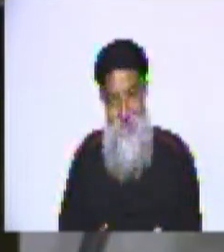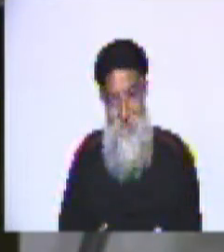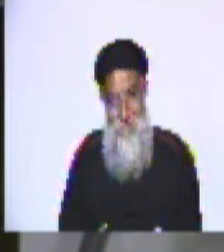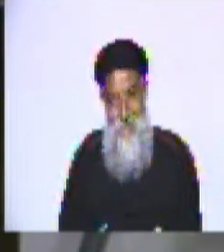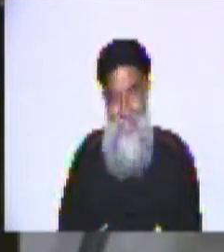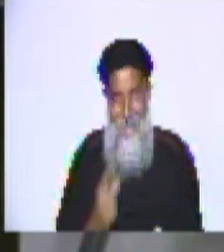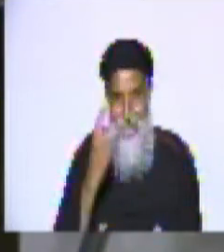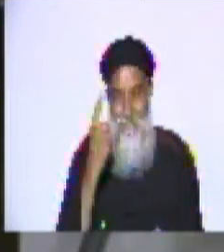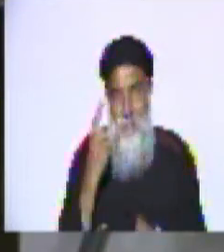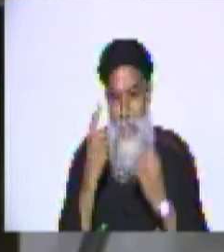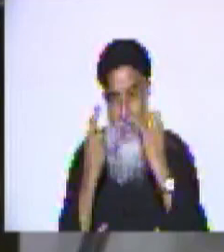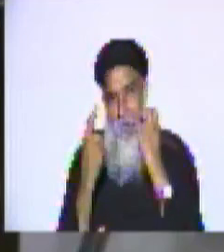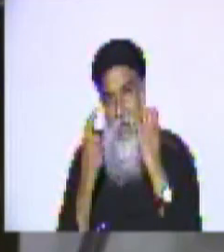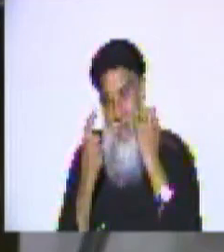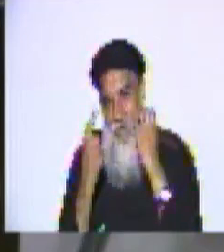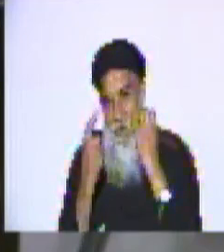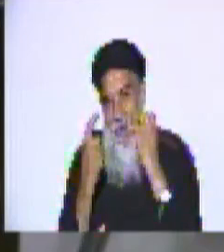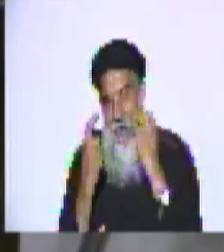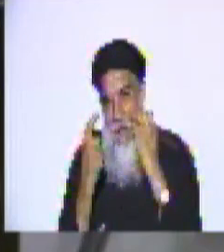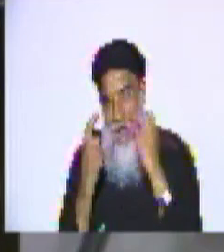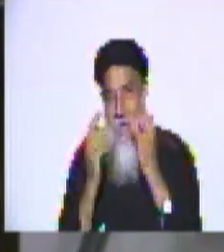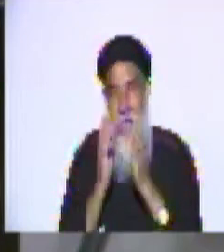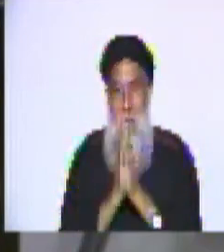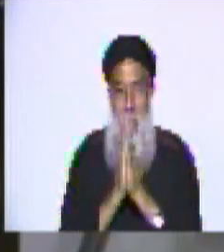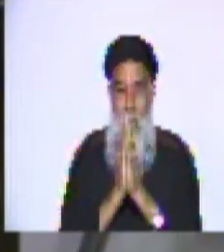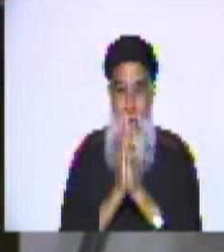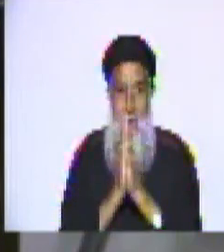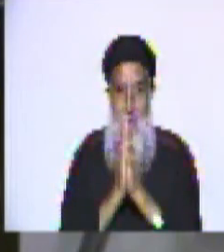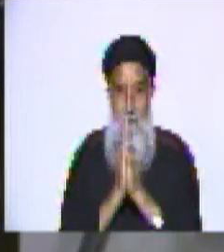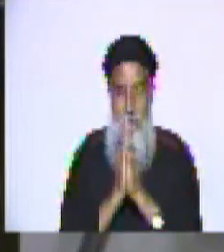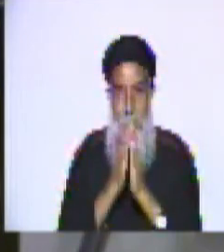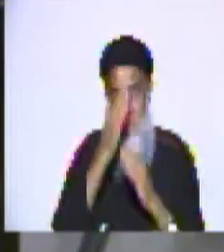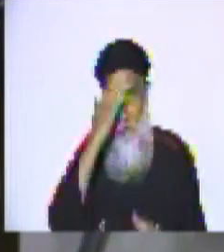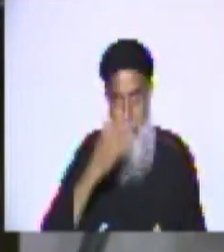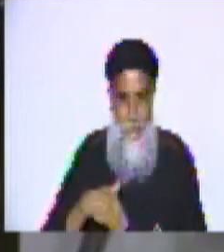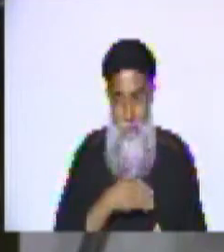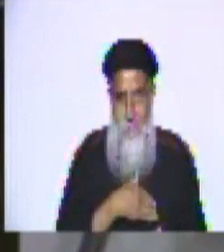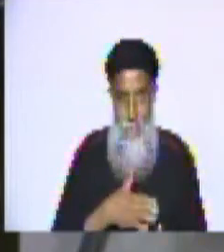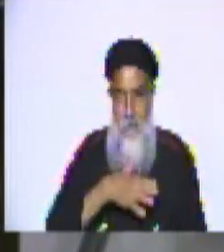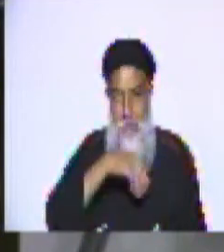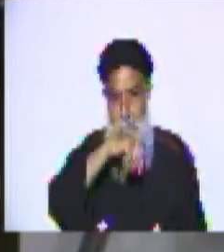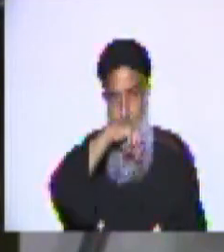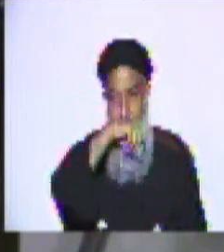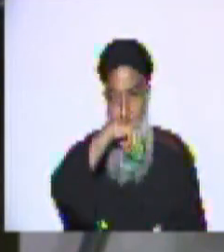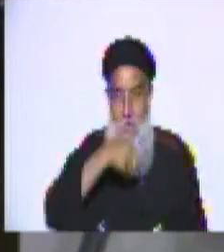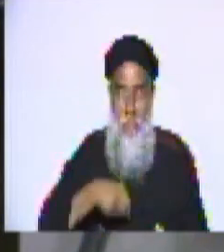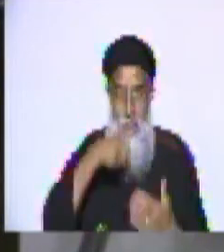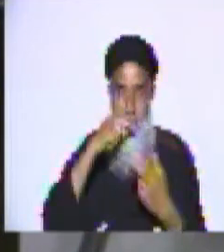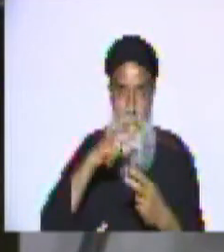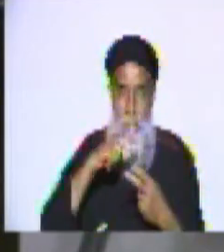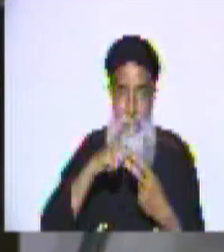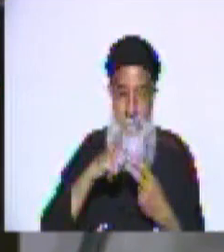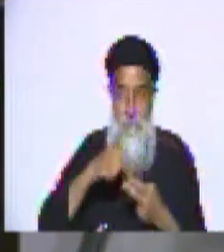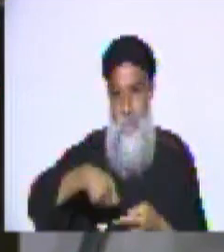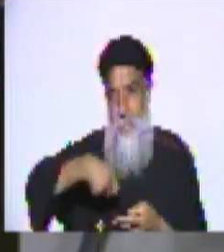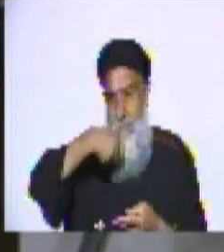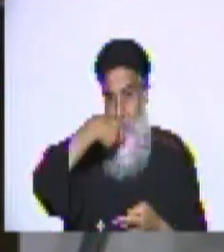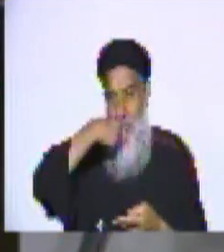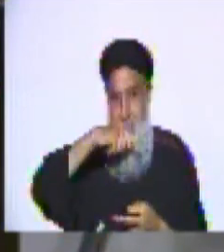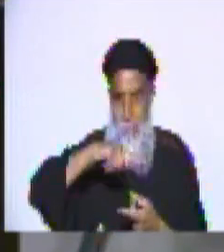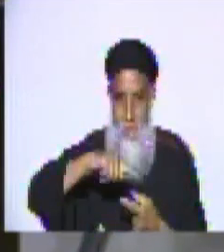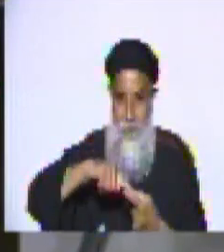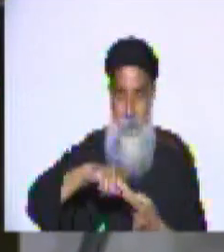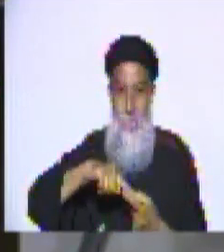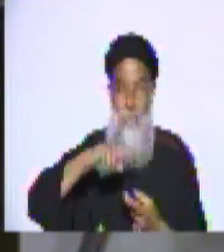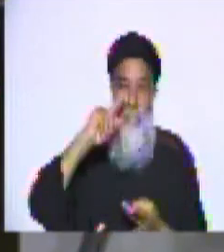السؤال الاول، لو قداس في دياكن او ارش دياكن، هل ممكن يناول نفسه؟ ده